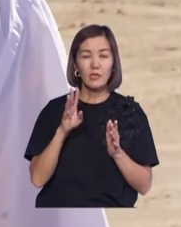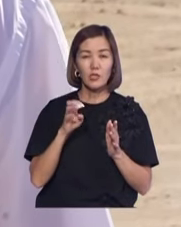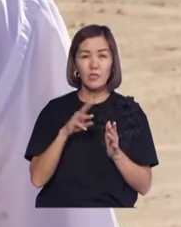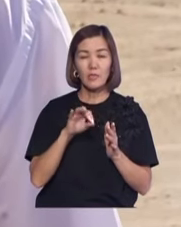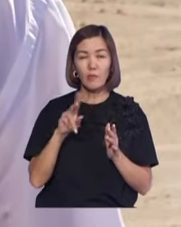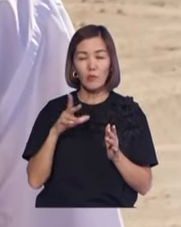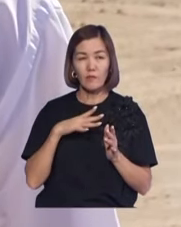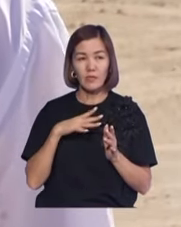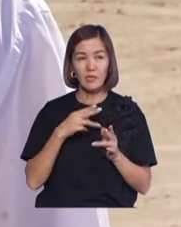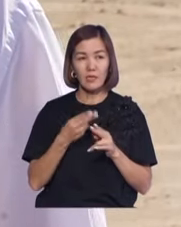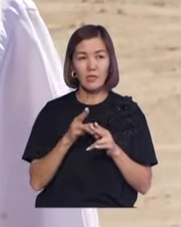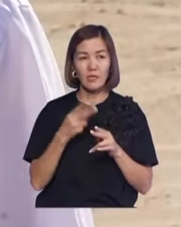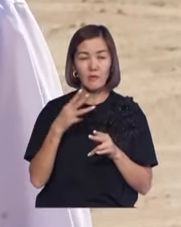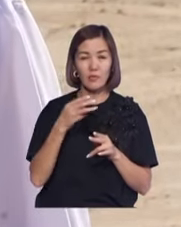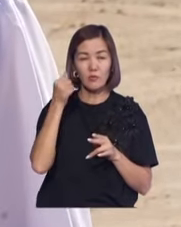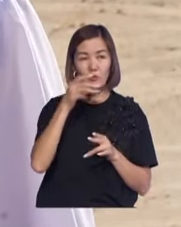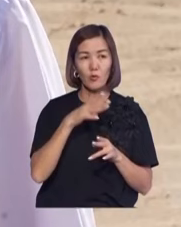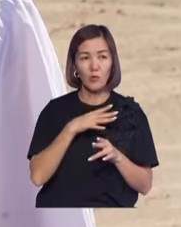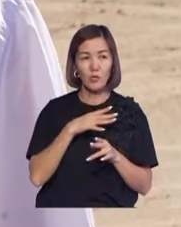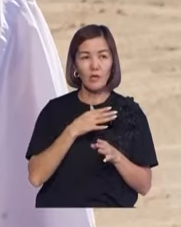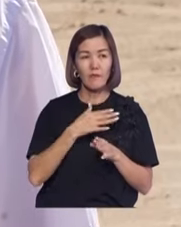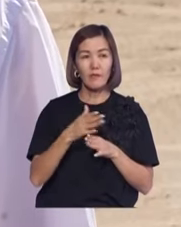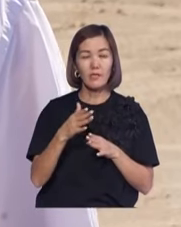7 400 000 000. На этот 2024 год